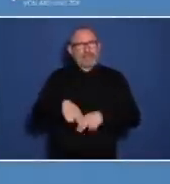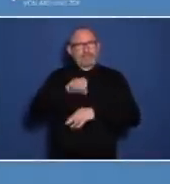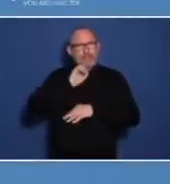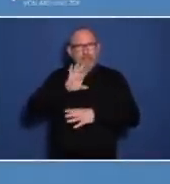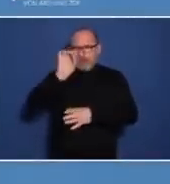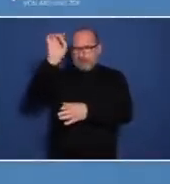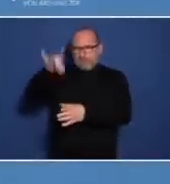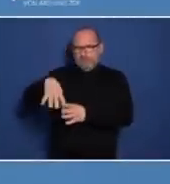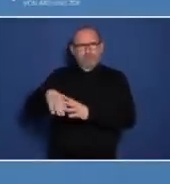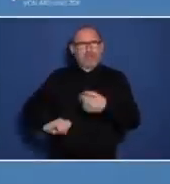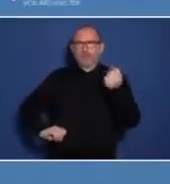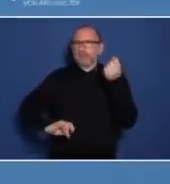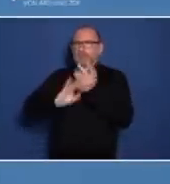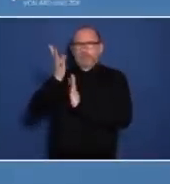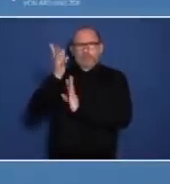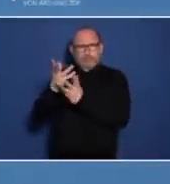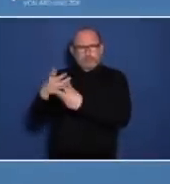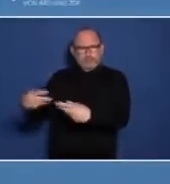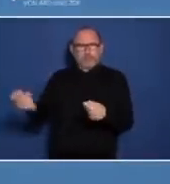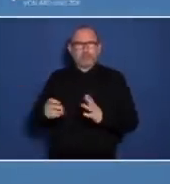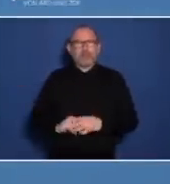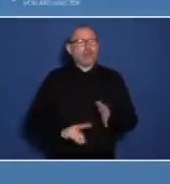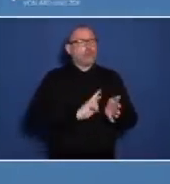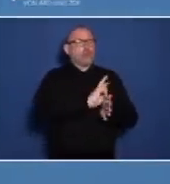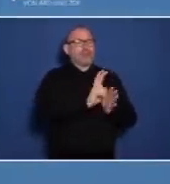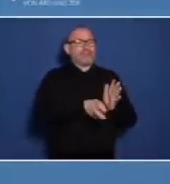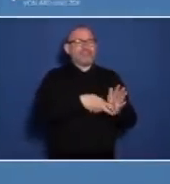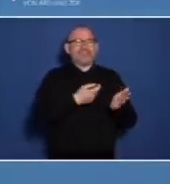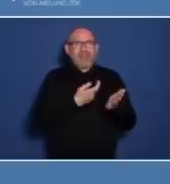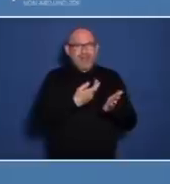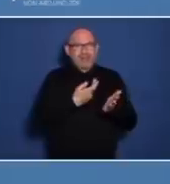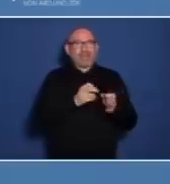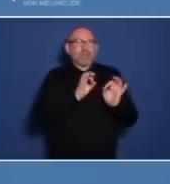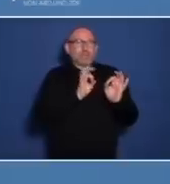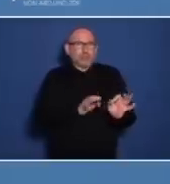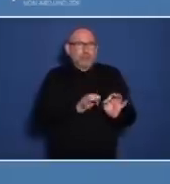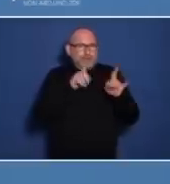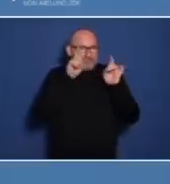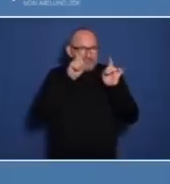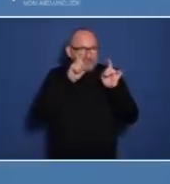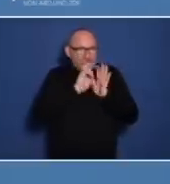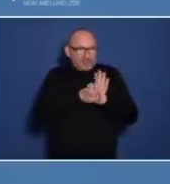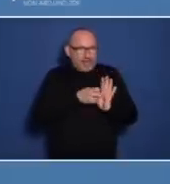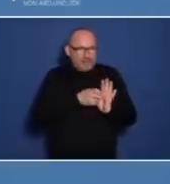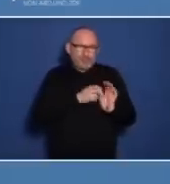Sie rückstandsfrei verbrannt. Recycling ist gut, Recycling von Coronaviren ist schlecht.